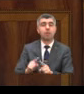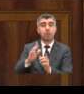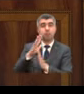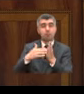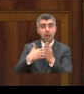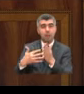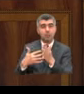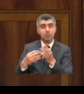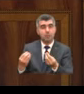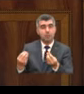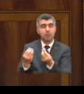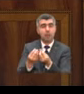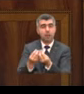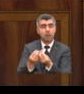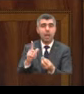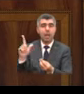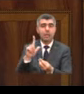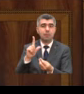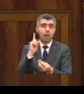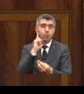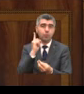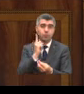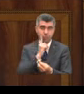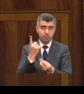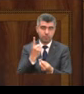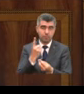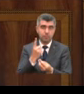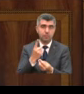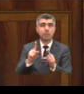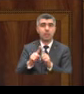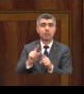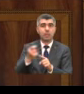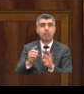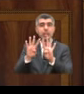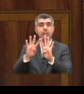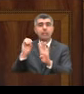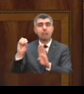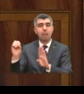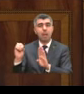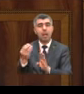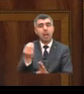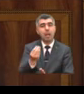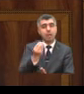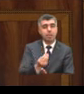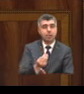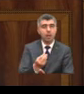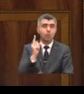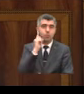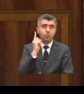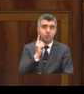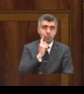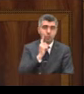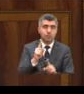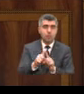أطلقناه مع المؤسسة للا أسماء الأطفال الصم واللي كنستهدفوا من خلاله 800 طفل مغربي اللي عندهم إعاقة الصمام واللي